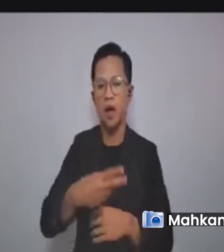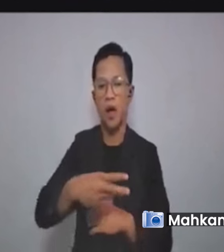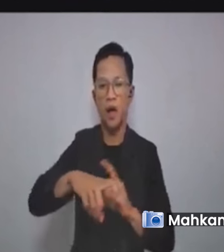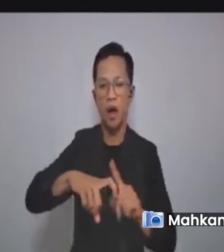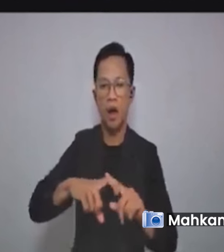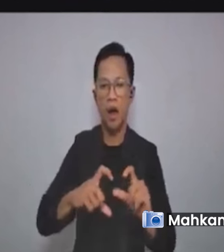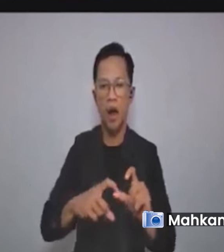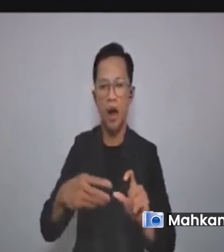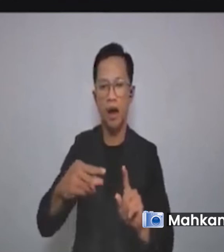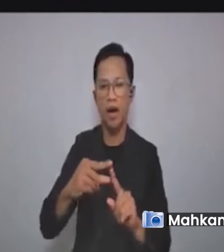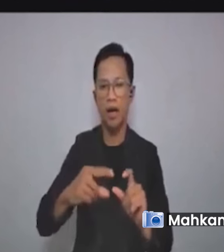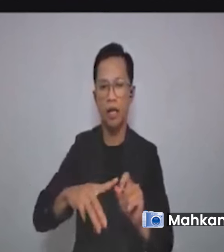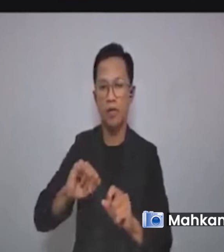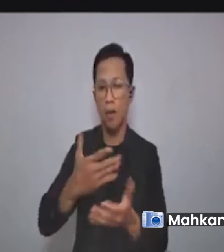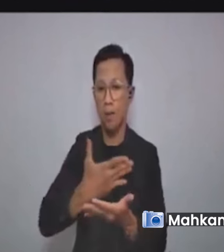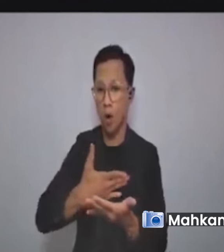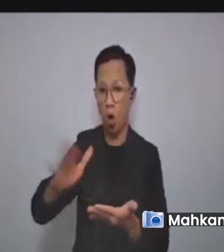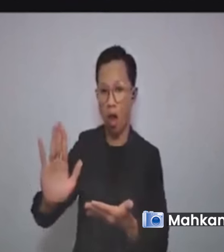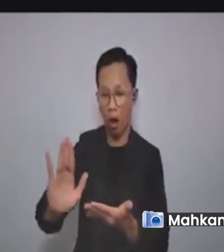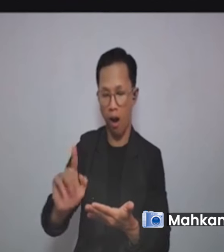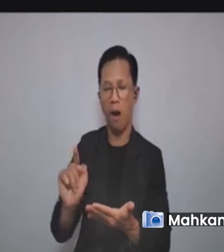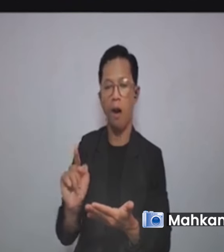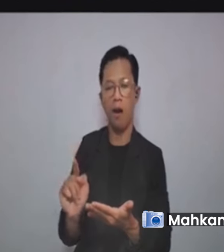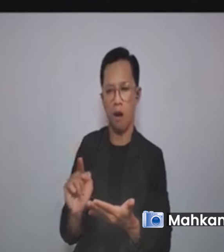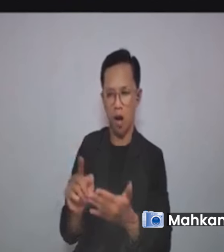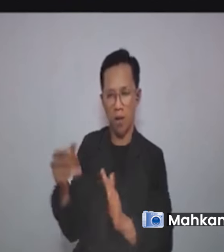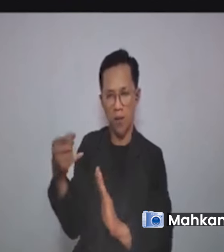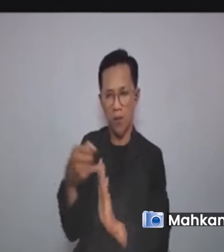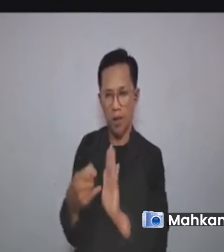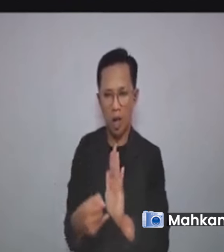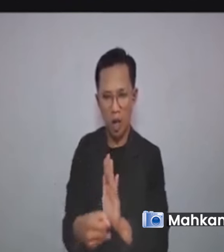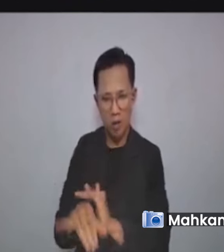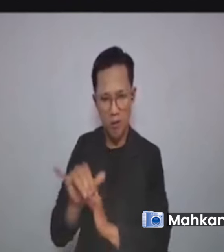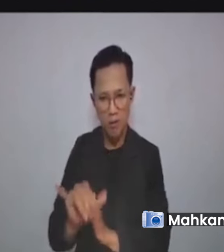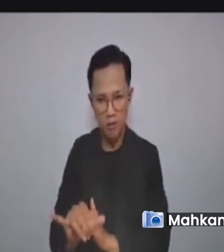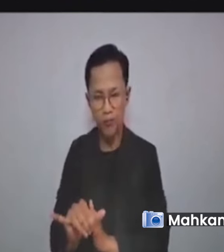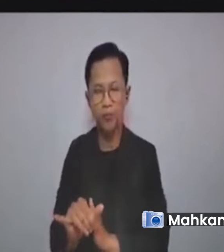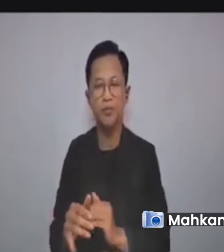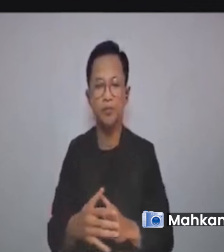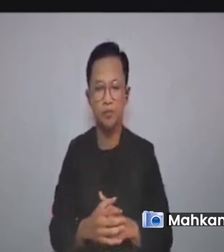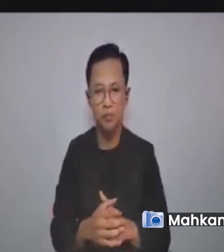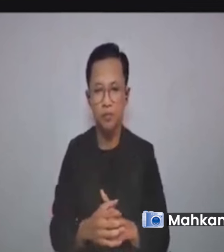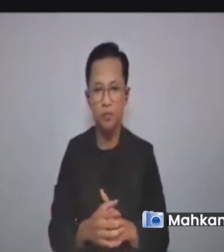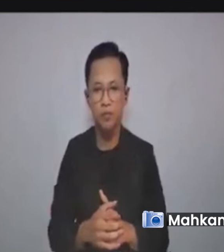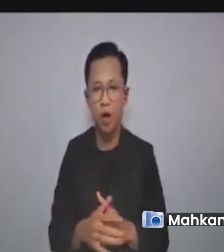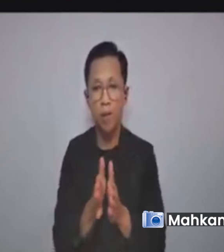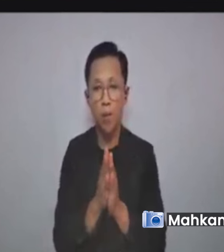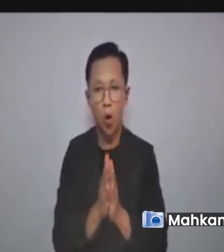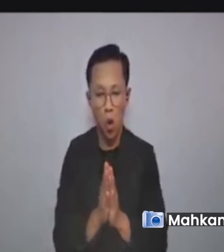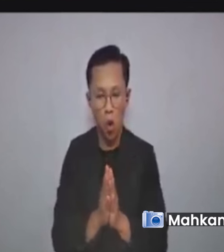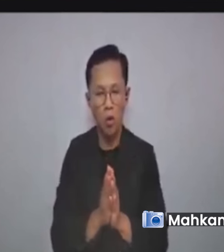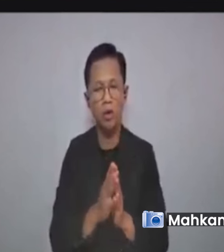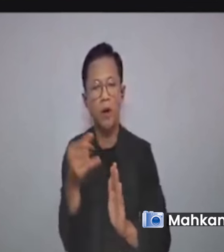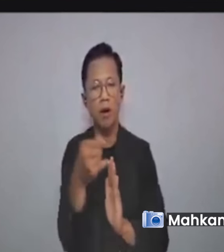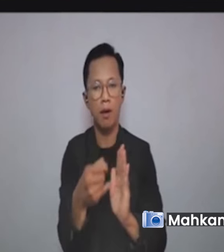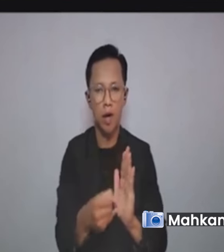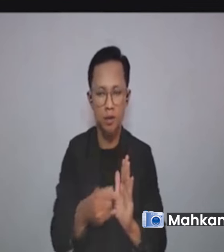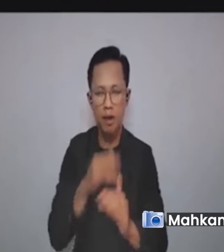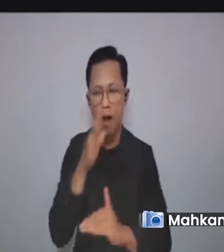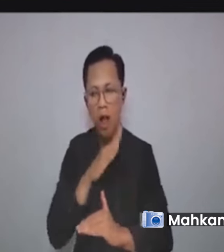permohonan pemohon tidak beralasan hukum untuk seluruhnya berdasarkan undang-undang Dasar Negara Indonesia tahun